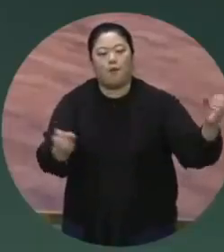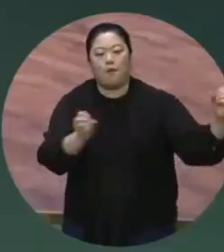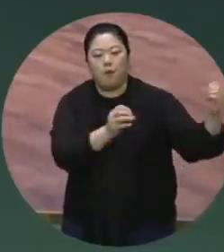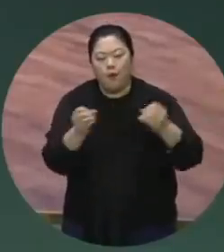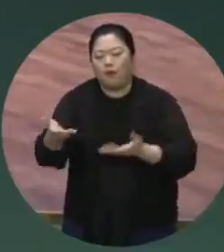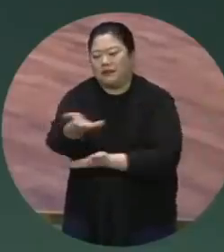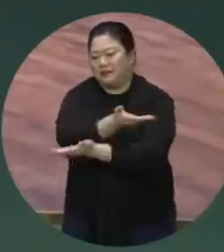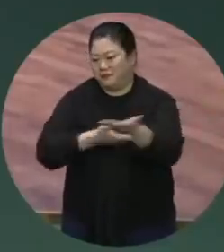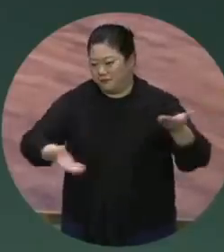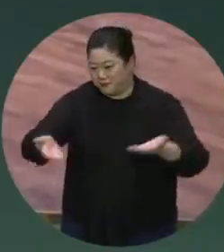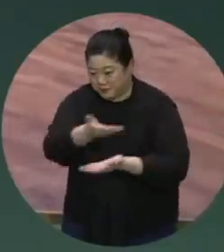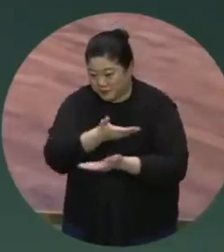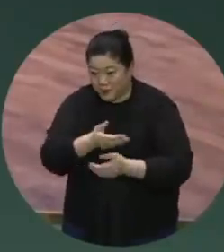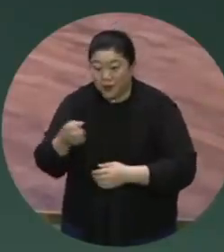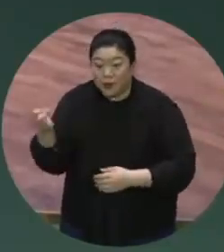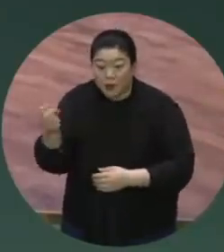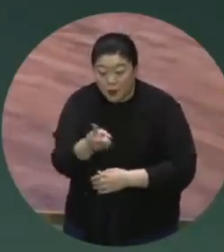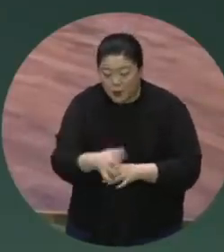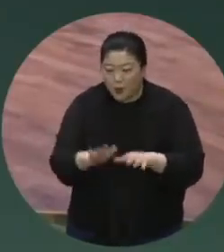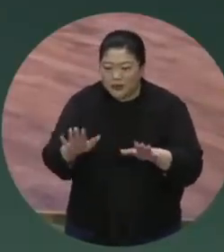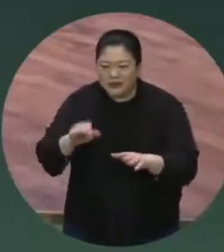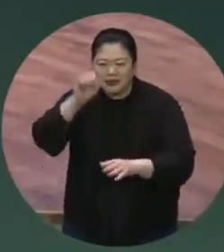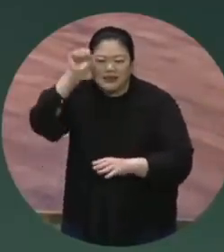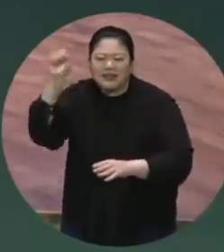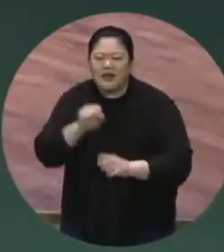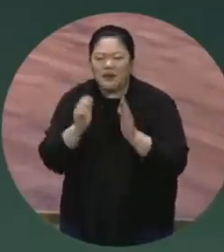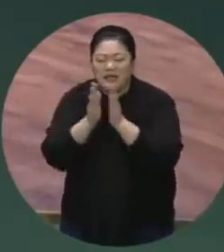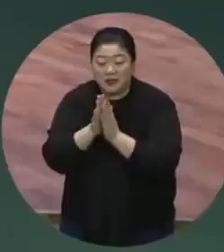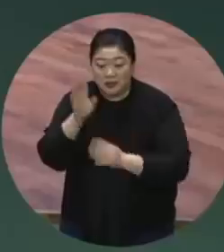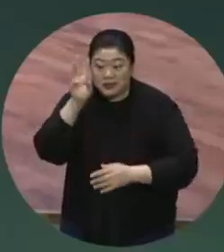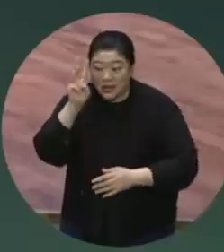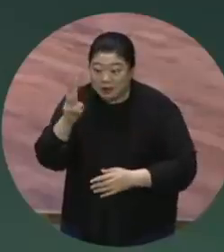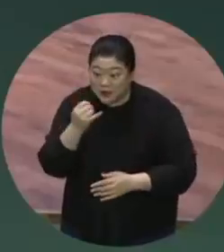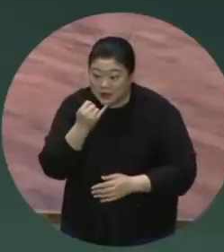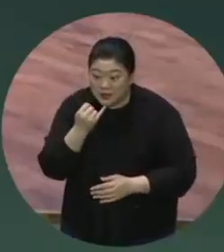집중 새벽기도 마지막 날이에요. 3일 딱 좋지요.